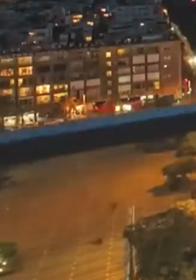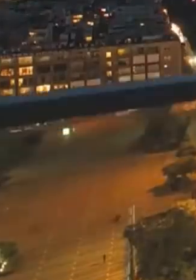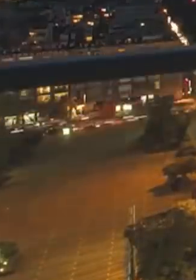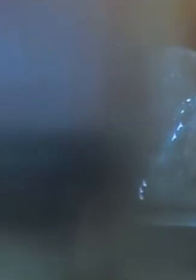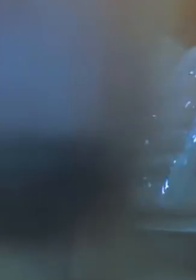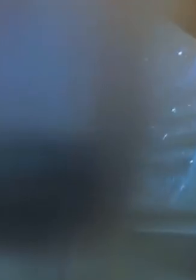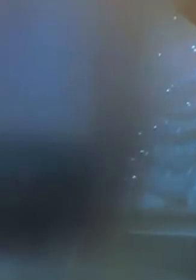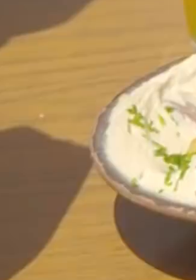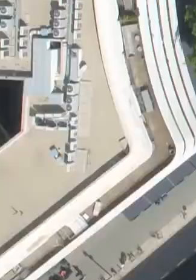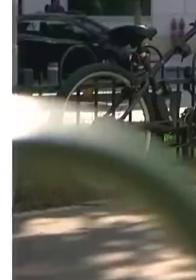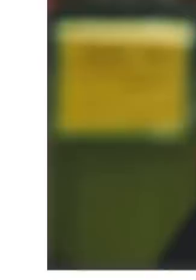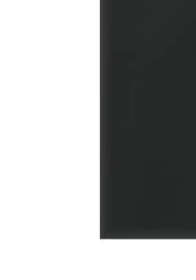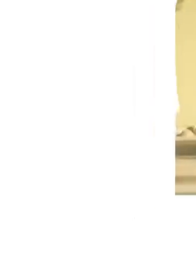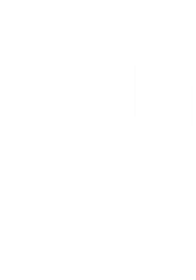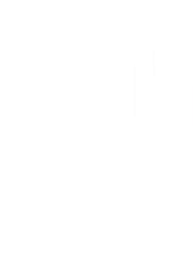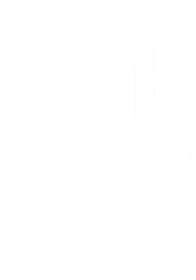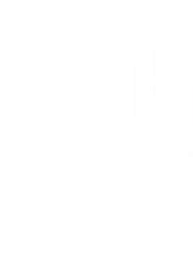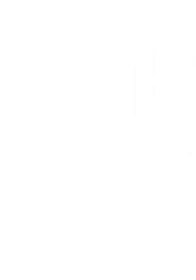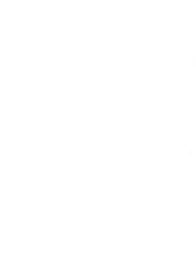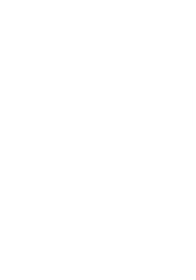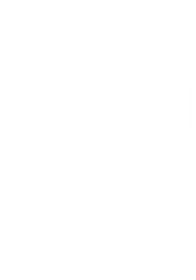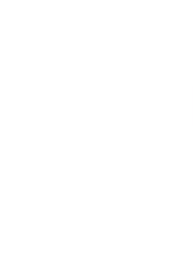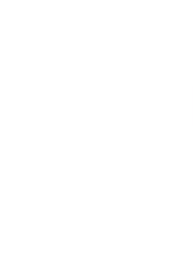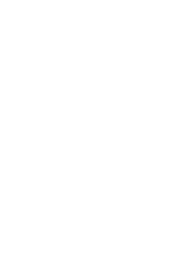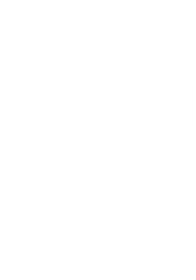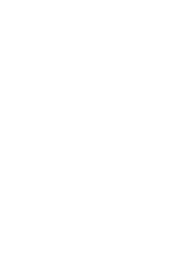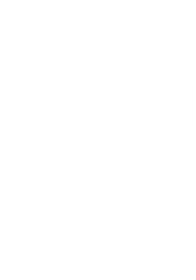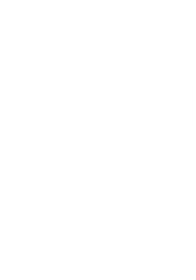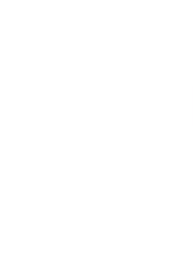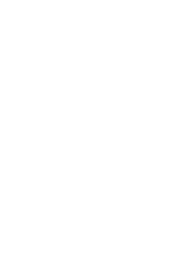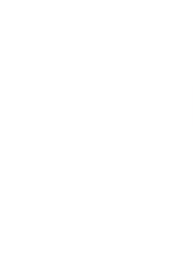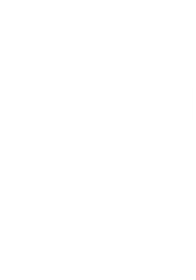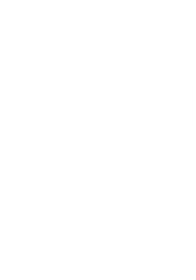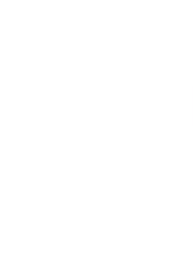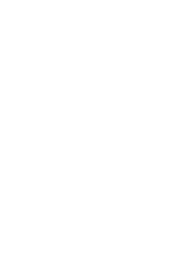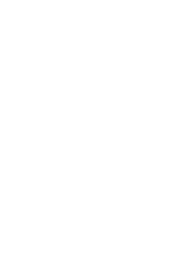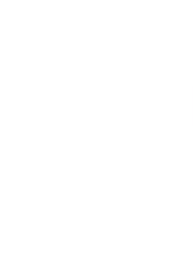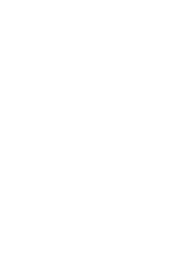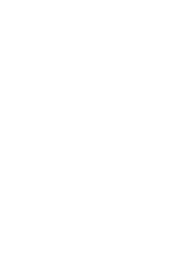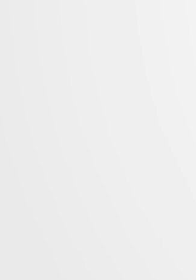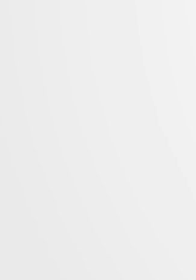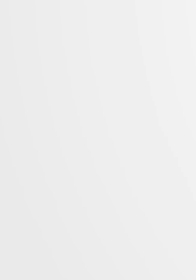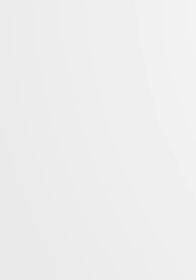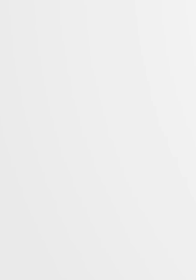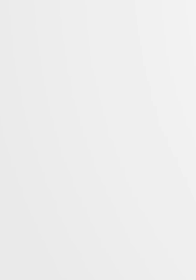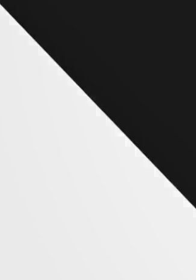דרכונים וכל התררה. קפיצה קטנה, חופשה עירונית גדולה, משרד התיירות.